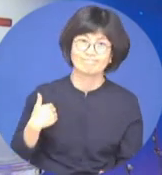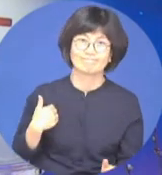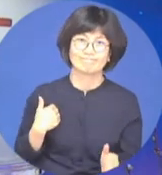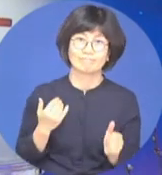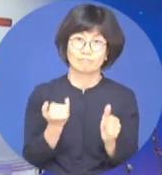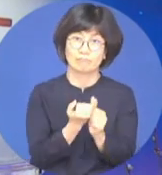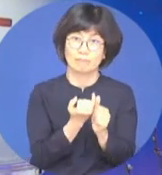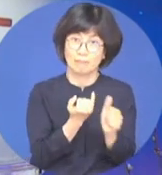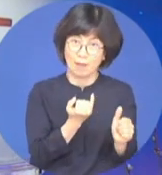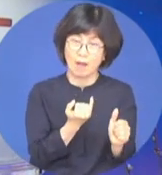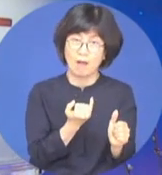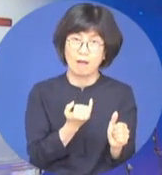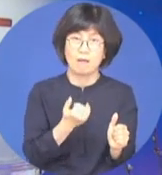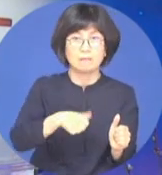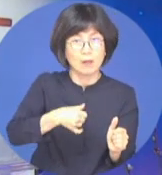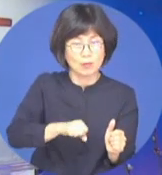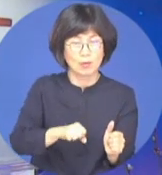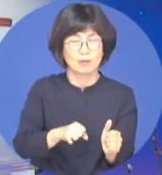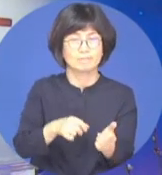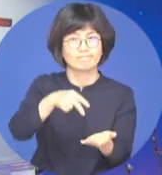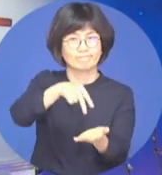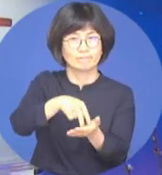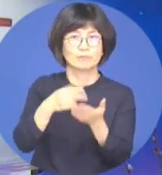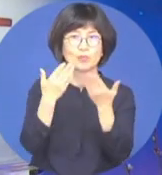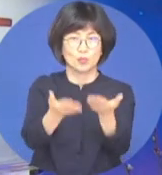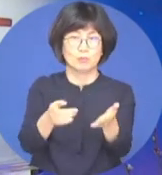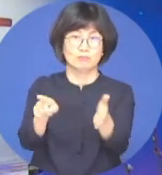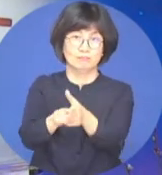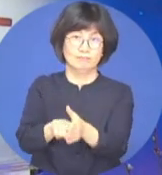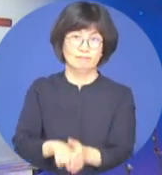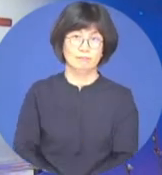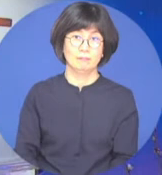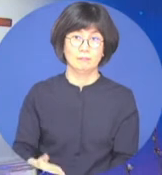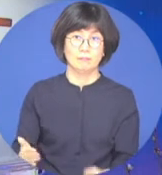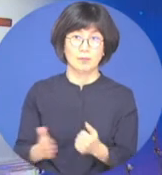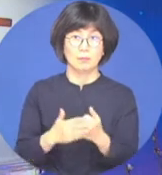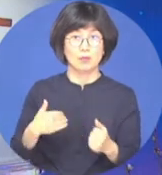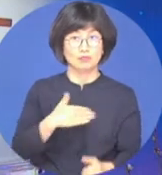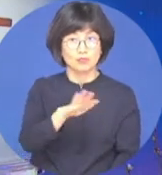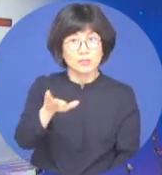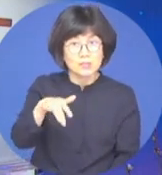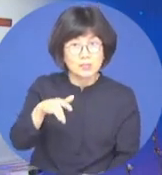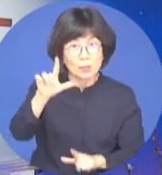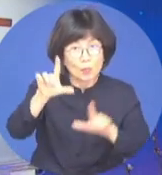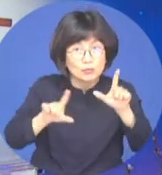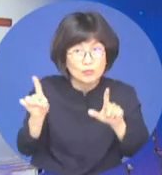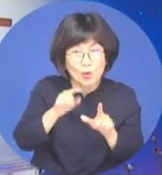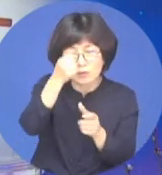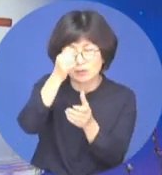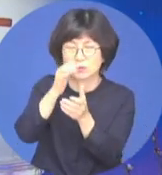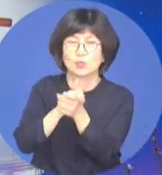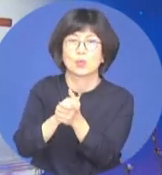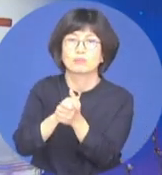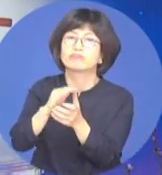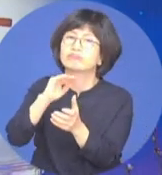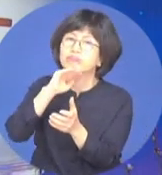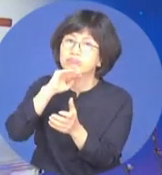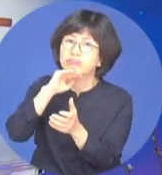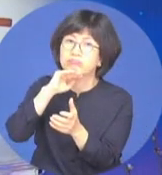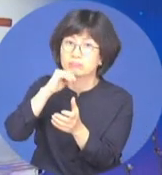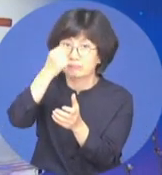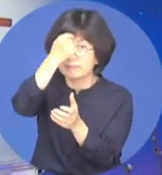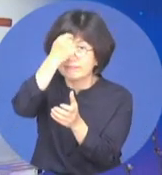자녀로 반드시 세워주실 믿으시기 바랍니다. 그래서 우리는 기도하면서 기다려야 돼요. 예? 기도하는 게 믿음의